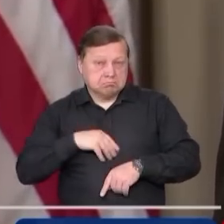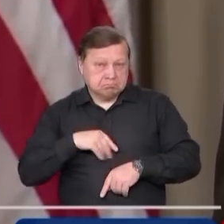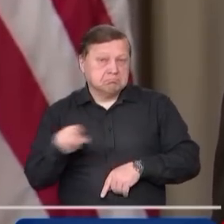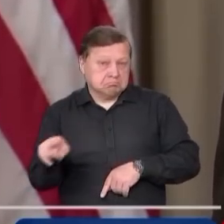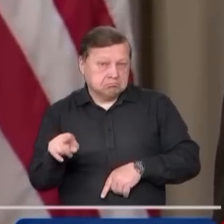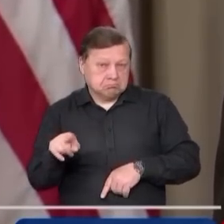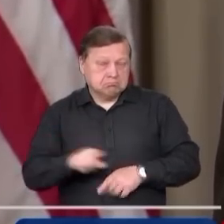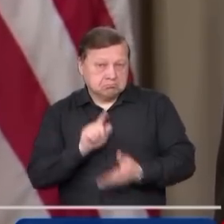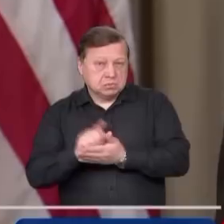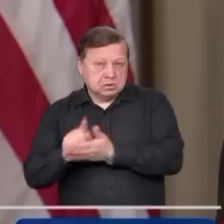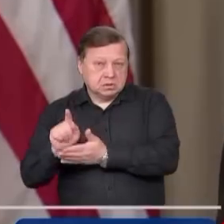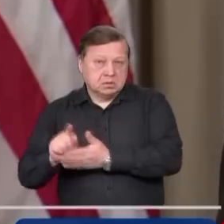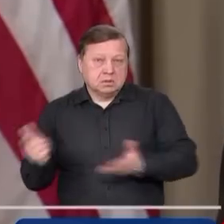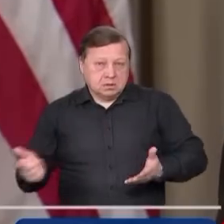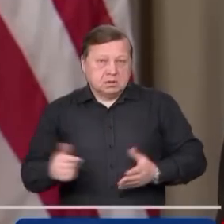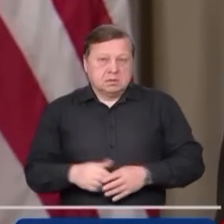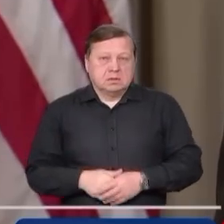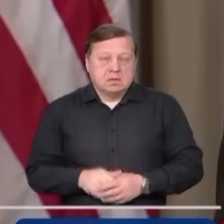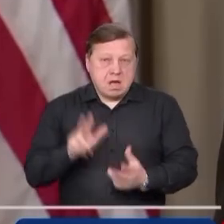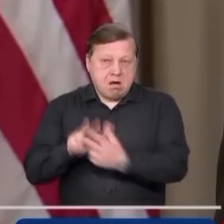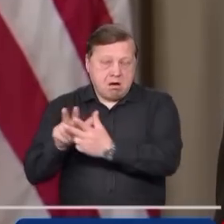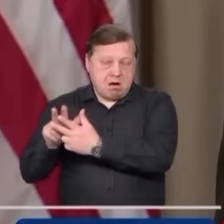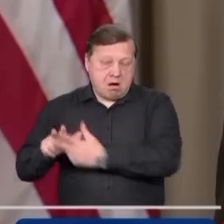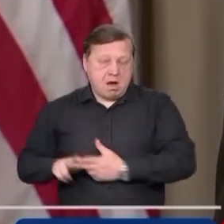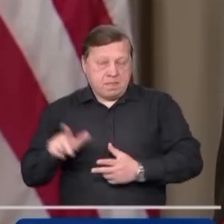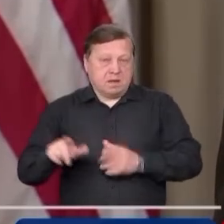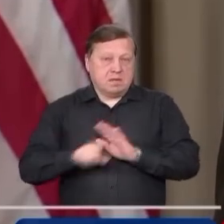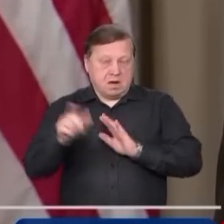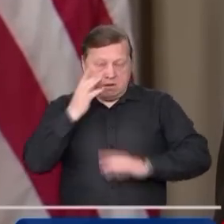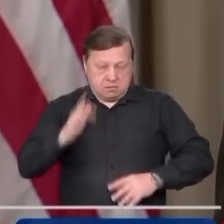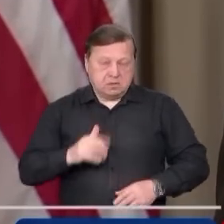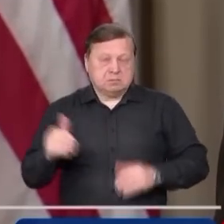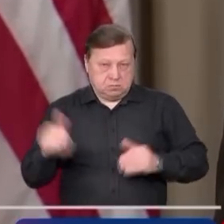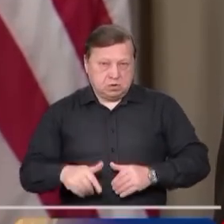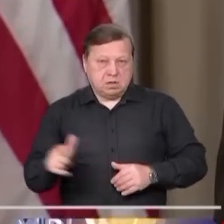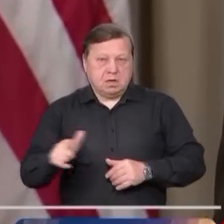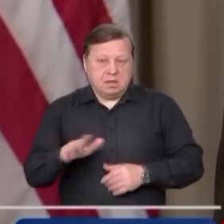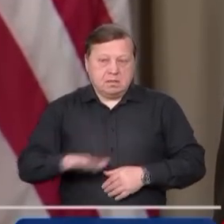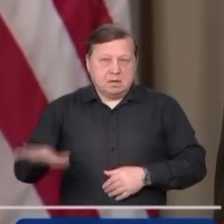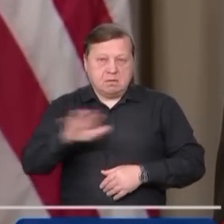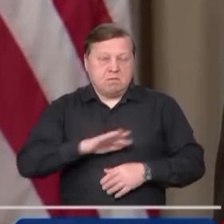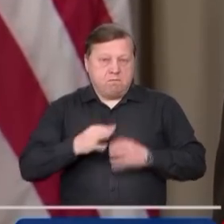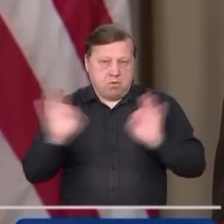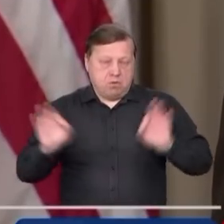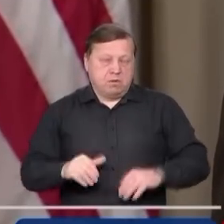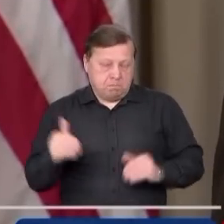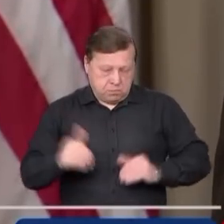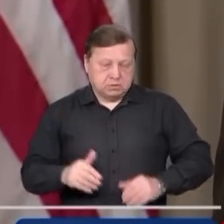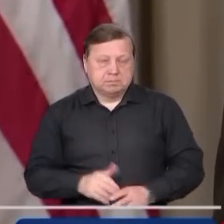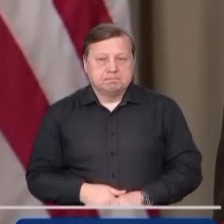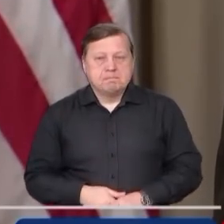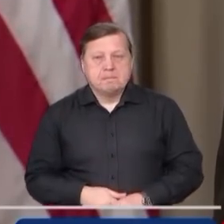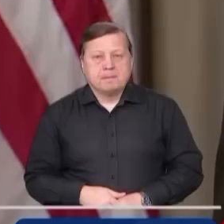czy operacyjną nawet kontrofensywę, aby wyzwolić tereny ukraińskie. Myślę,